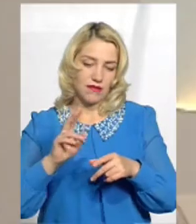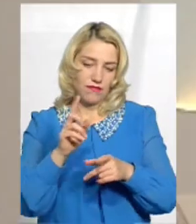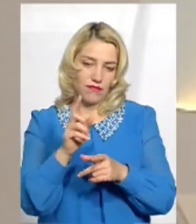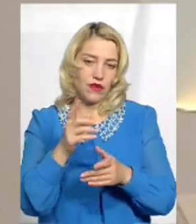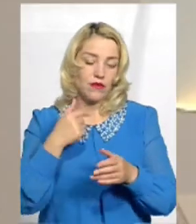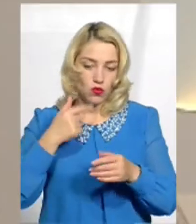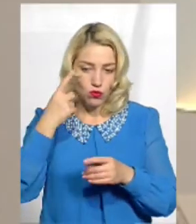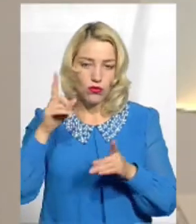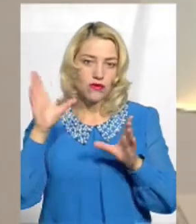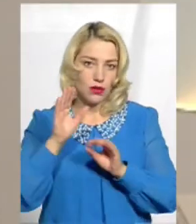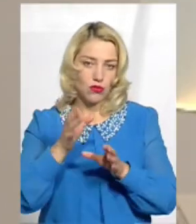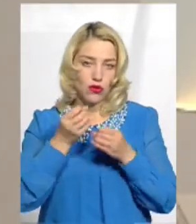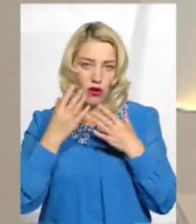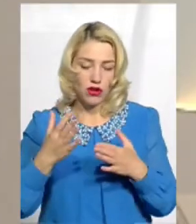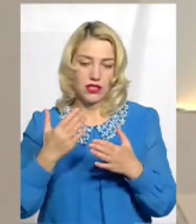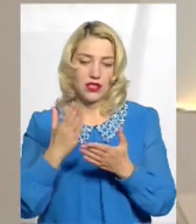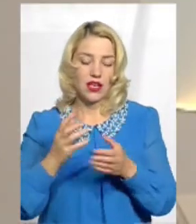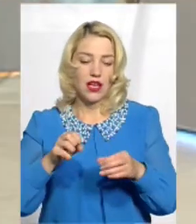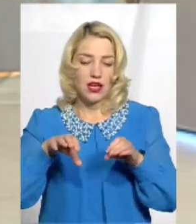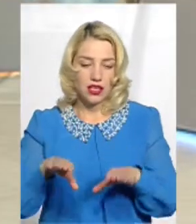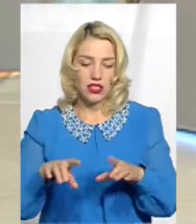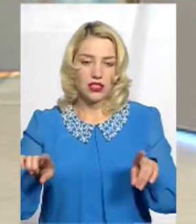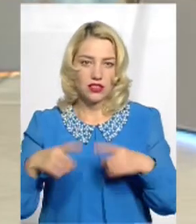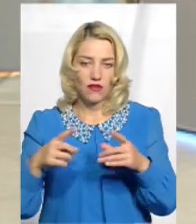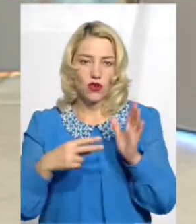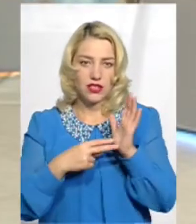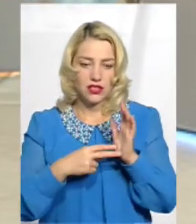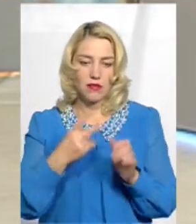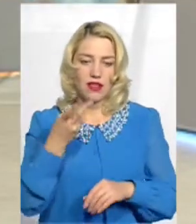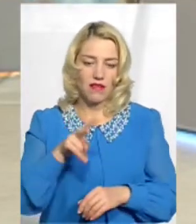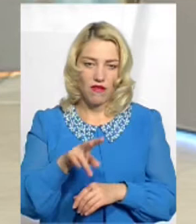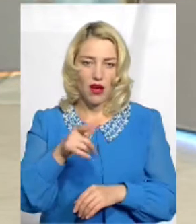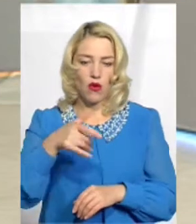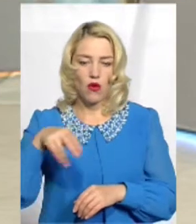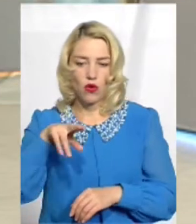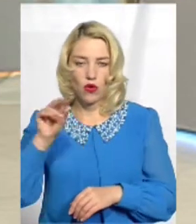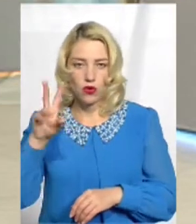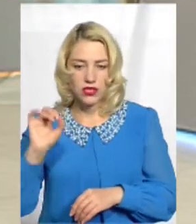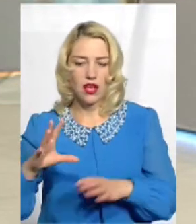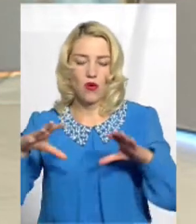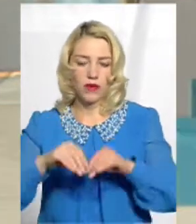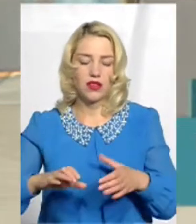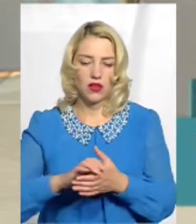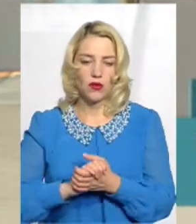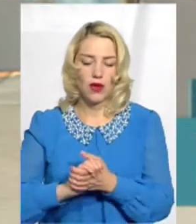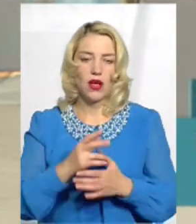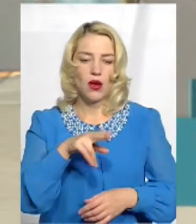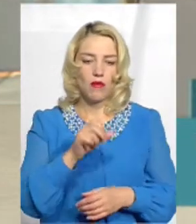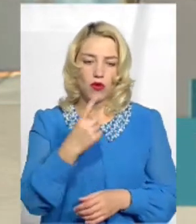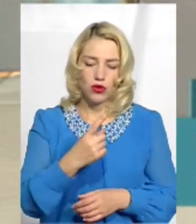Є рішення про створення уже 7, 2 у Городоцькій об'єднаній громаді, по одному заходу в Ізяславському